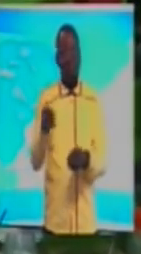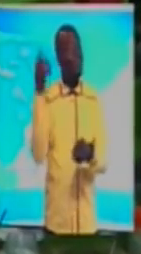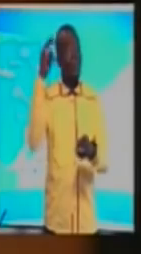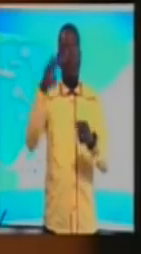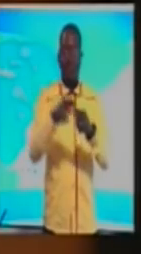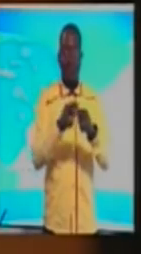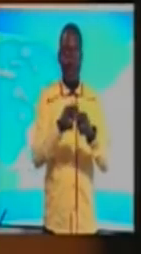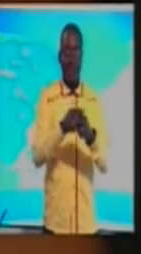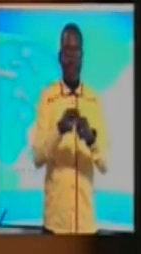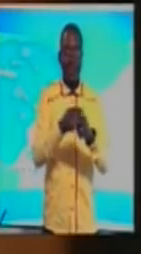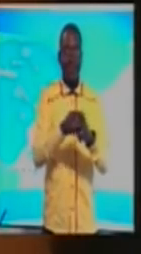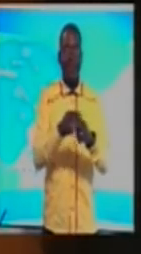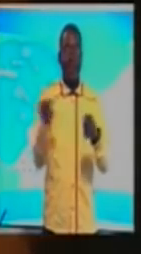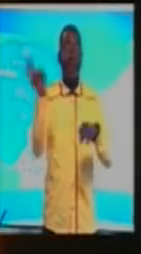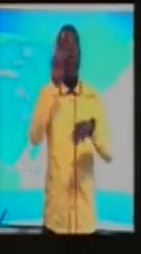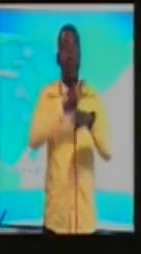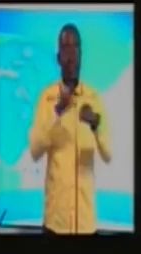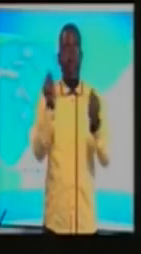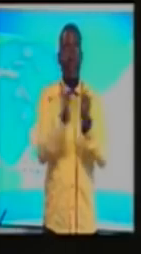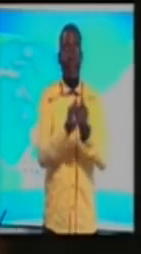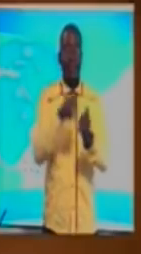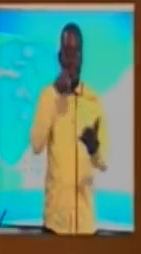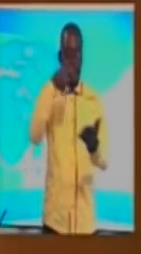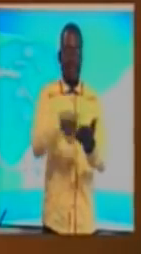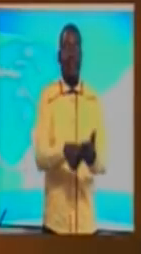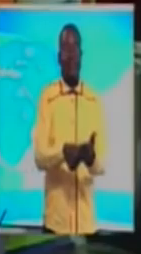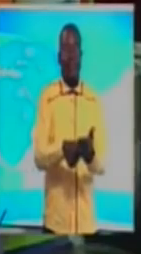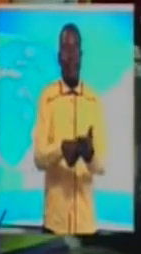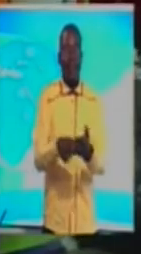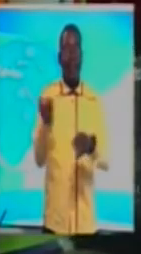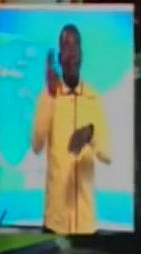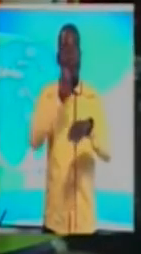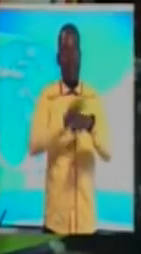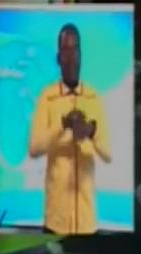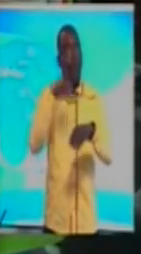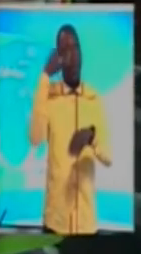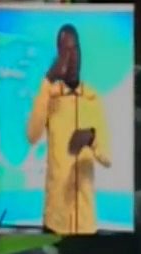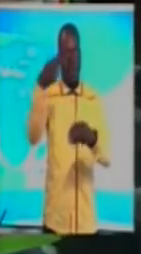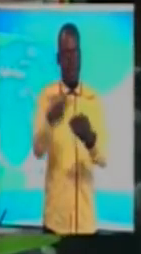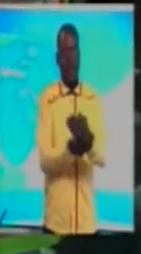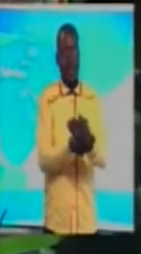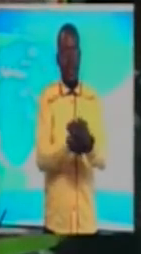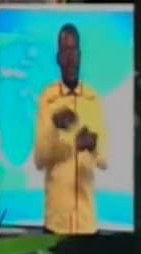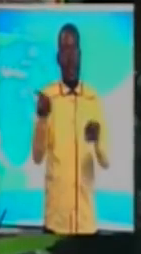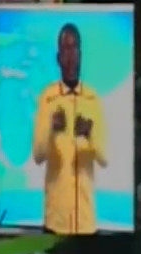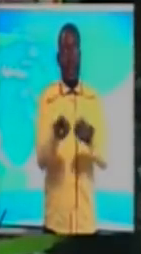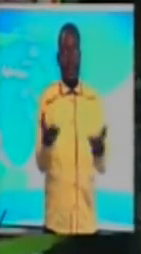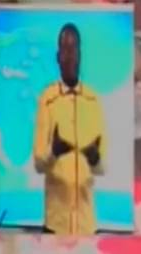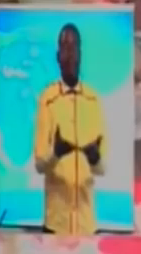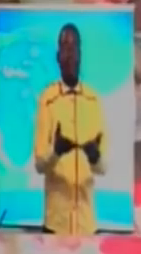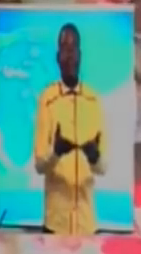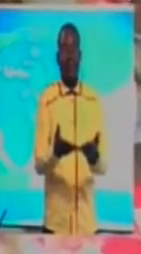courtes. On les place avec le col. Il y a son col. On met ça sur les cils là, pour mettre au niveau des cils là, ici.